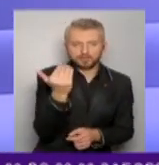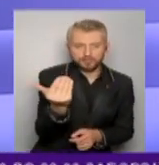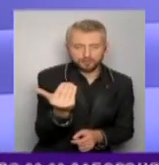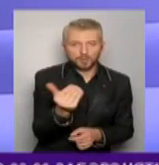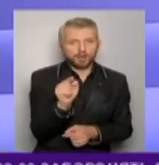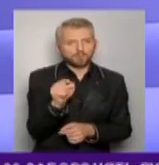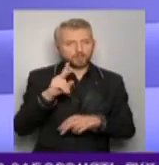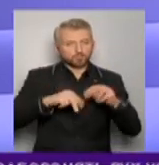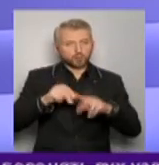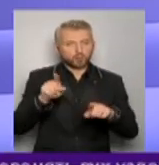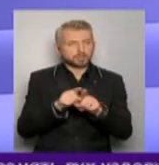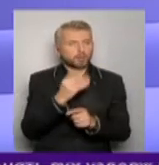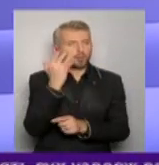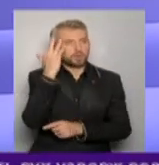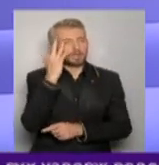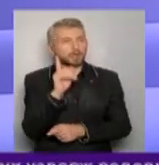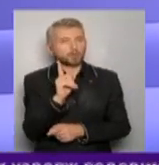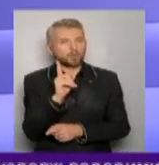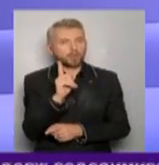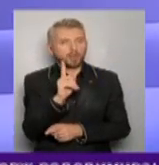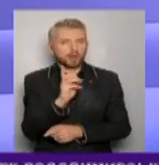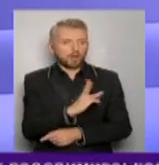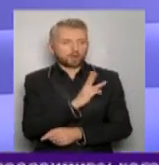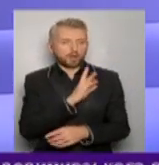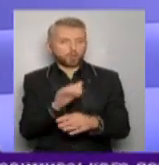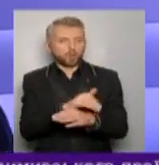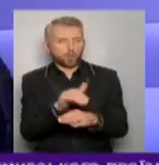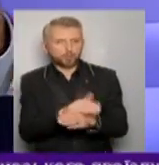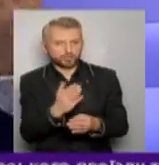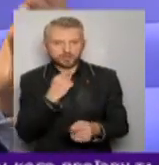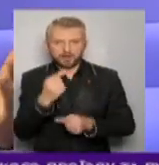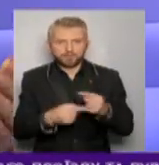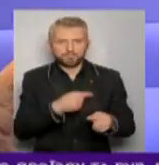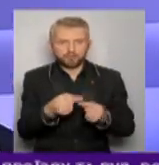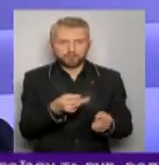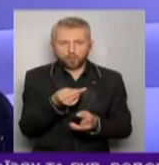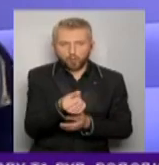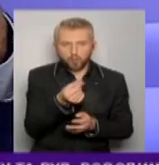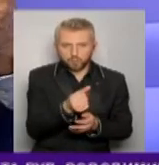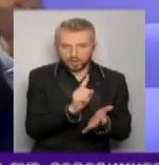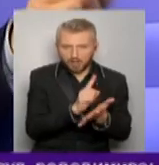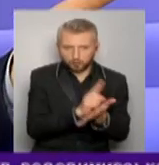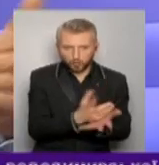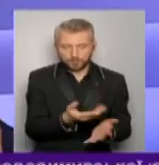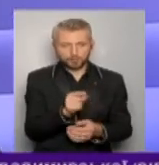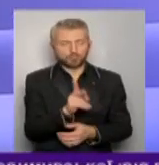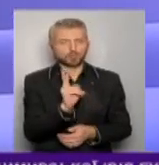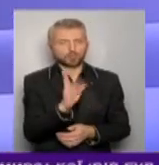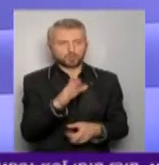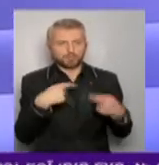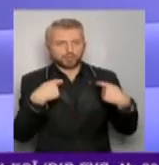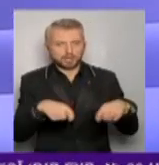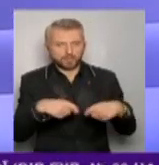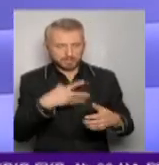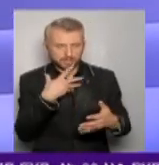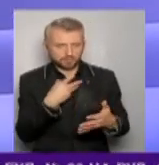Корнацький будує таку ідею заохочень таких вічною рентою тому, хто буде продавати